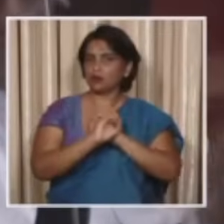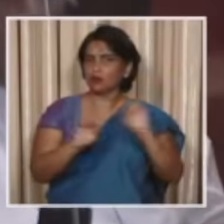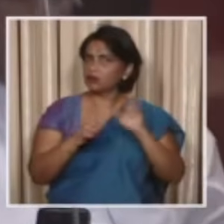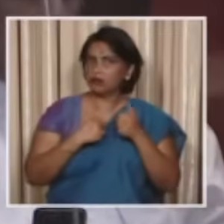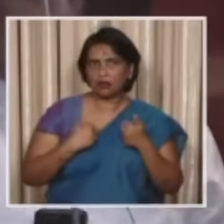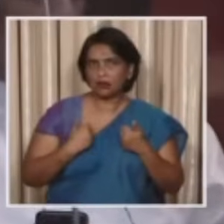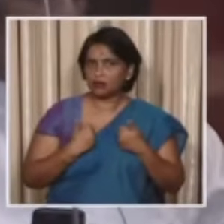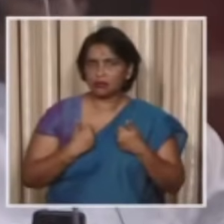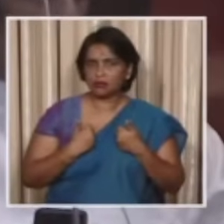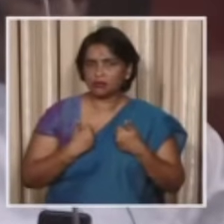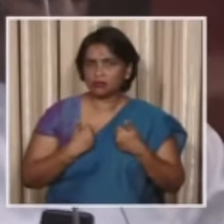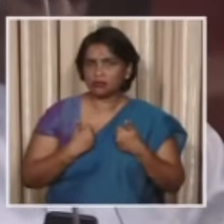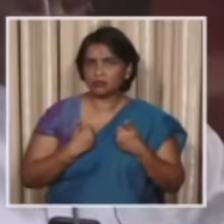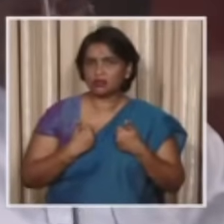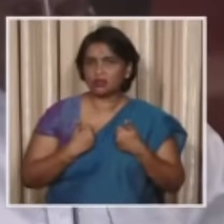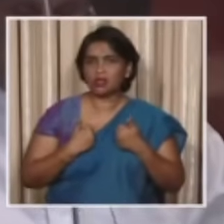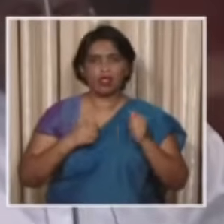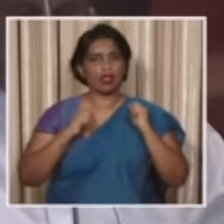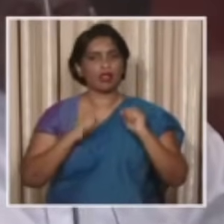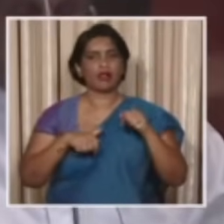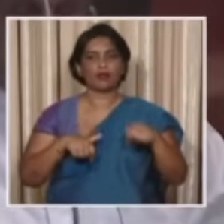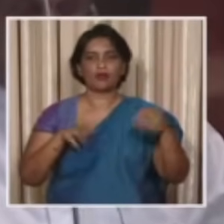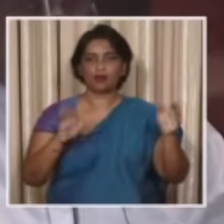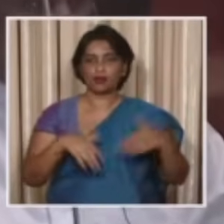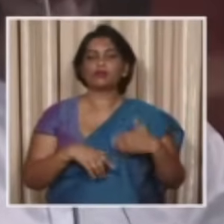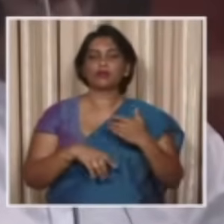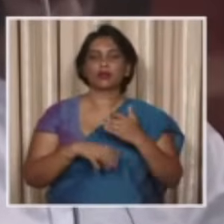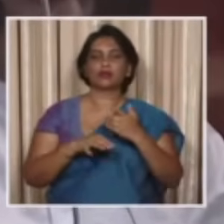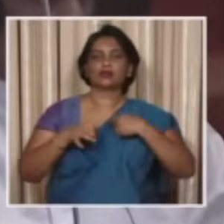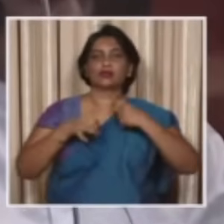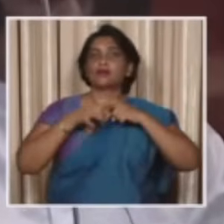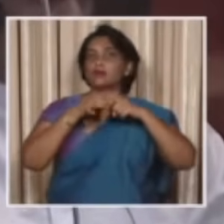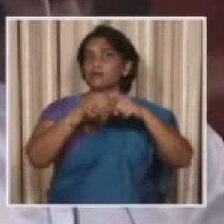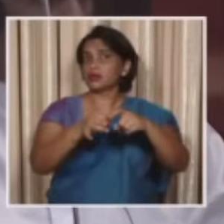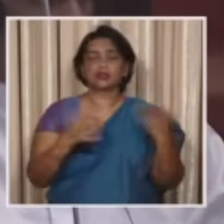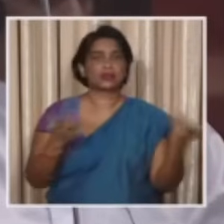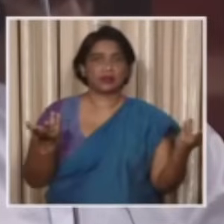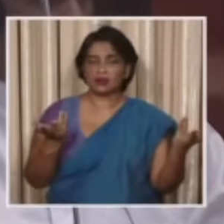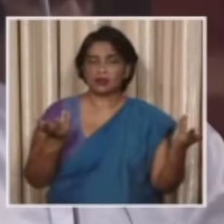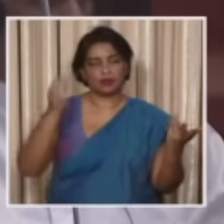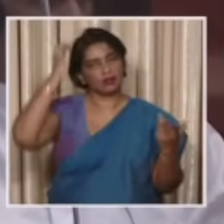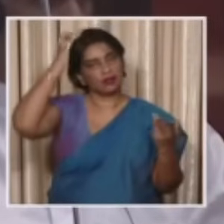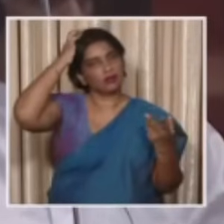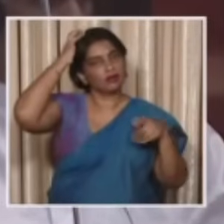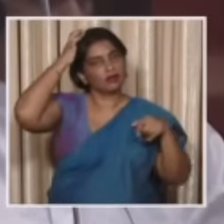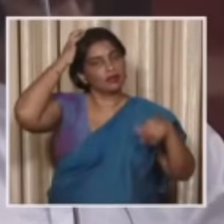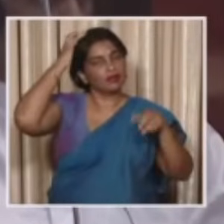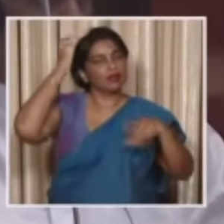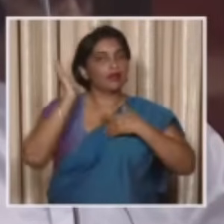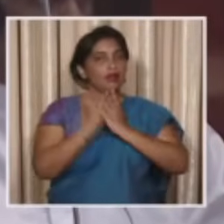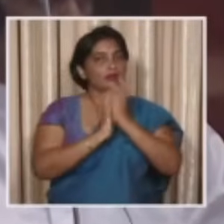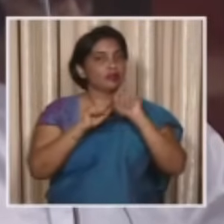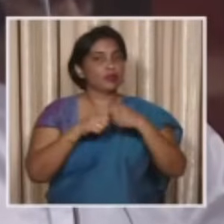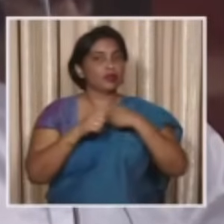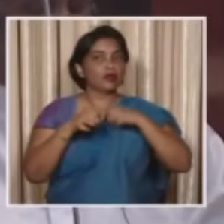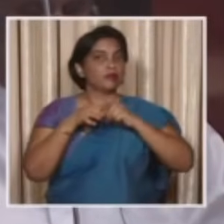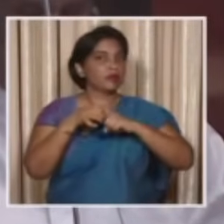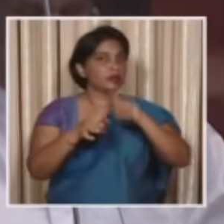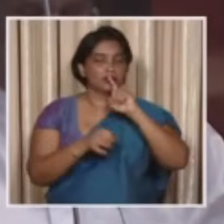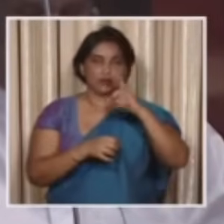හරිද? මොකද තාම මෙතුමා වරප්‍රසාද ප්‍රශ්නය මතු කරලා නැහැ. තාම වරප්‍රසාද ප්‍රශ්නය මතු කරලා